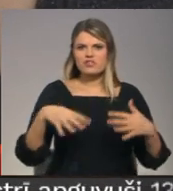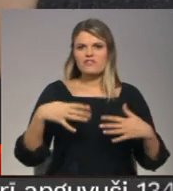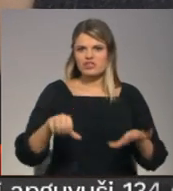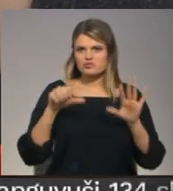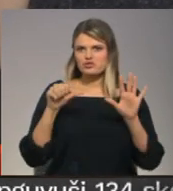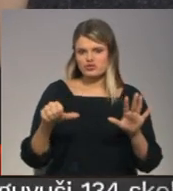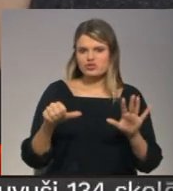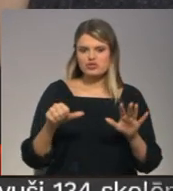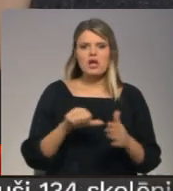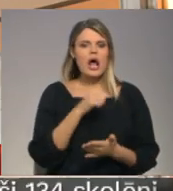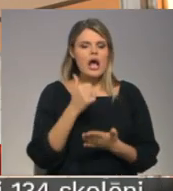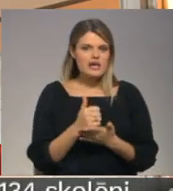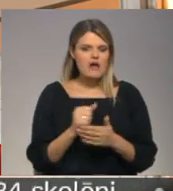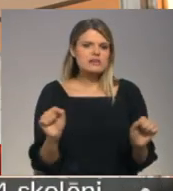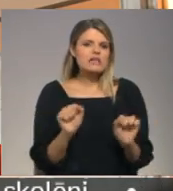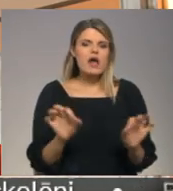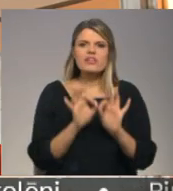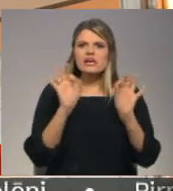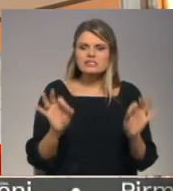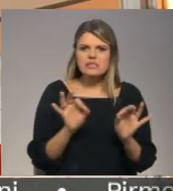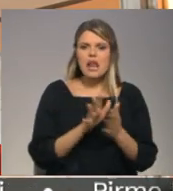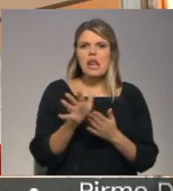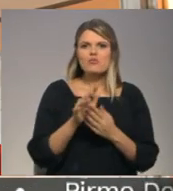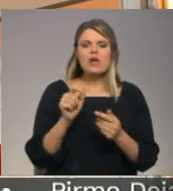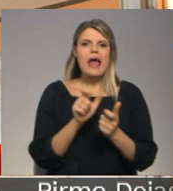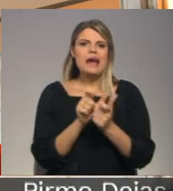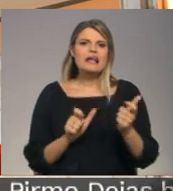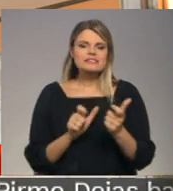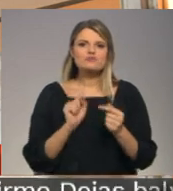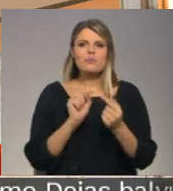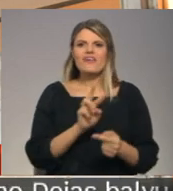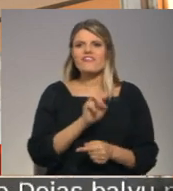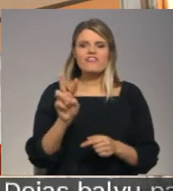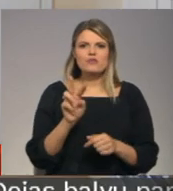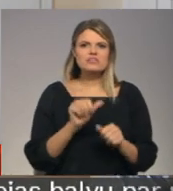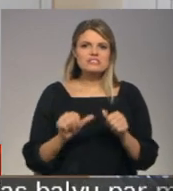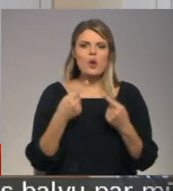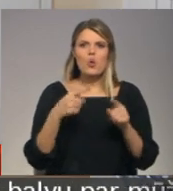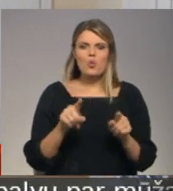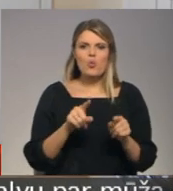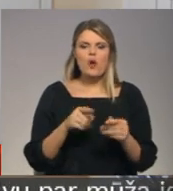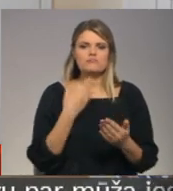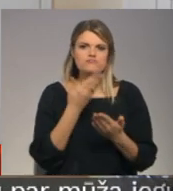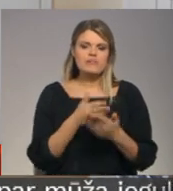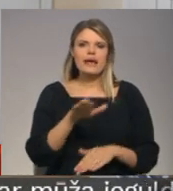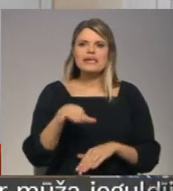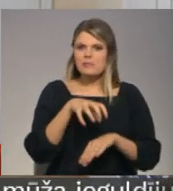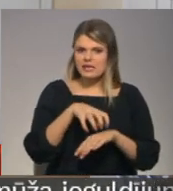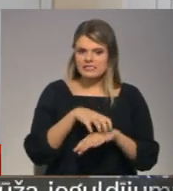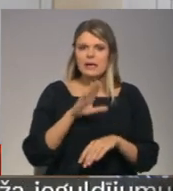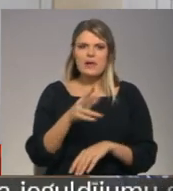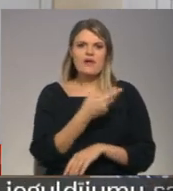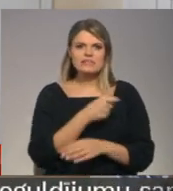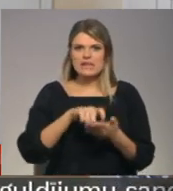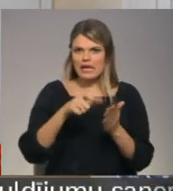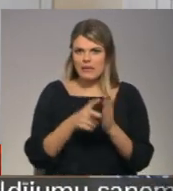grādos. Galvenais pēc iespējas ātrāk sākt lietot recepšu pretvīrusa zāles, kuras izraksta ģimenes ārsts. Pie vakcinācijas kabineta satiktais Vitālijs